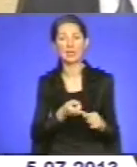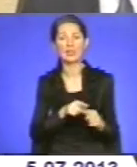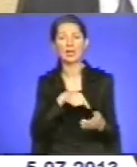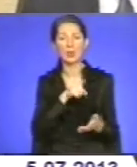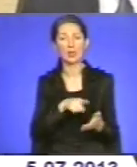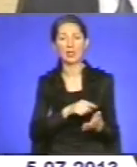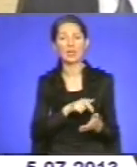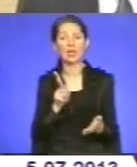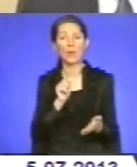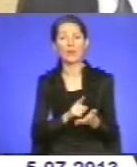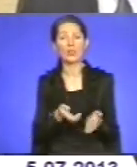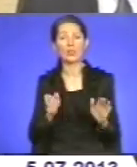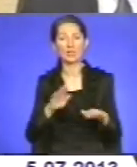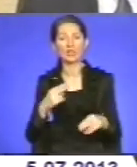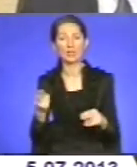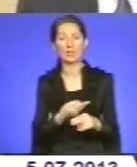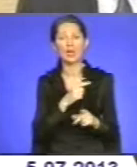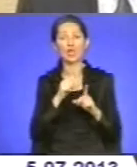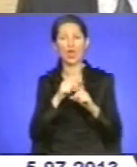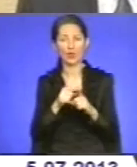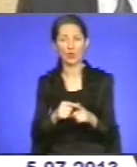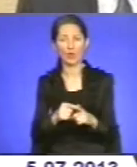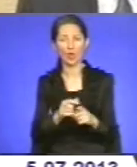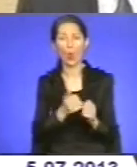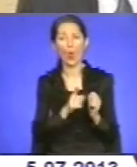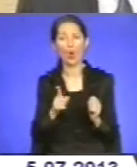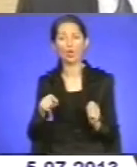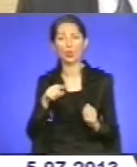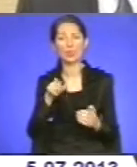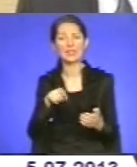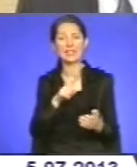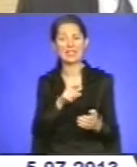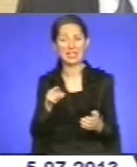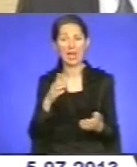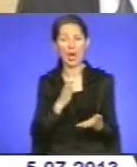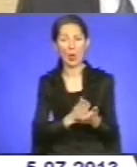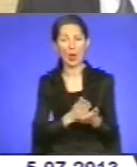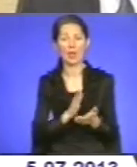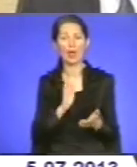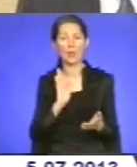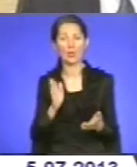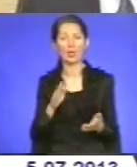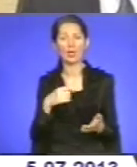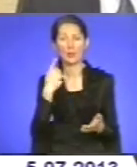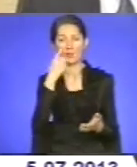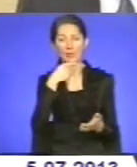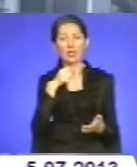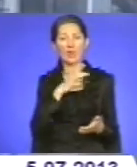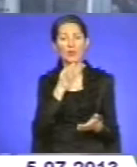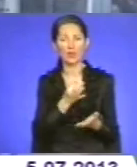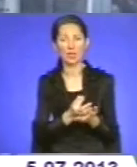повинні залишитись без відповіді. По кожному з них має настати персональна